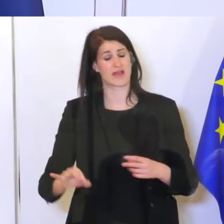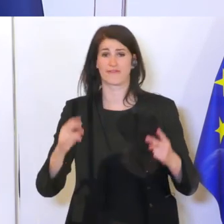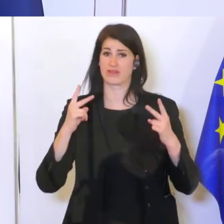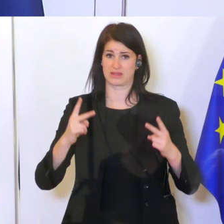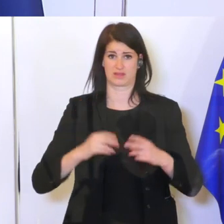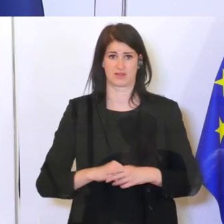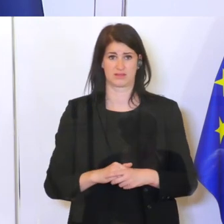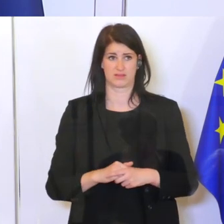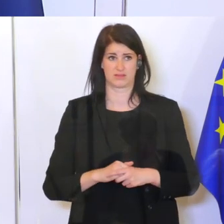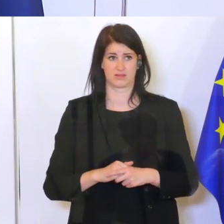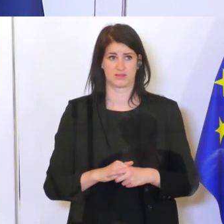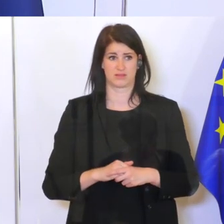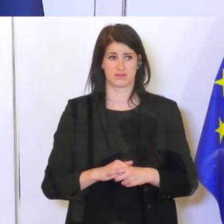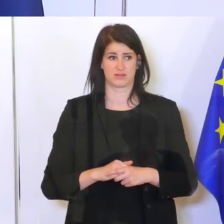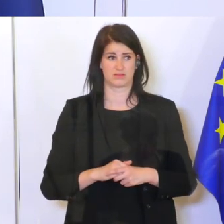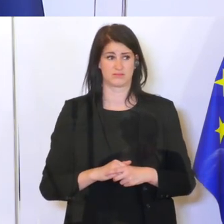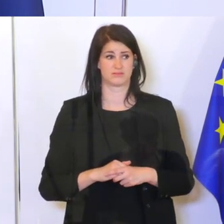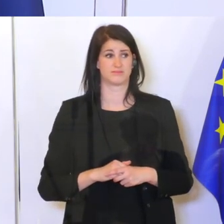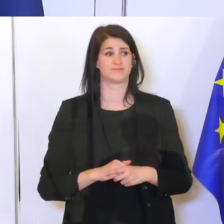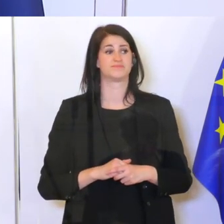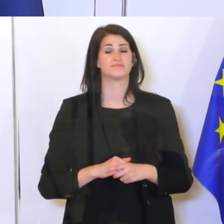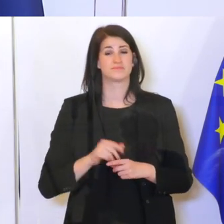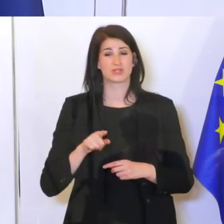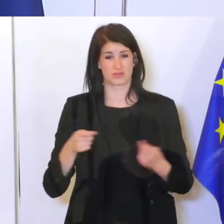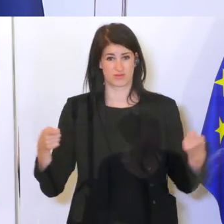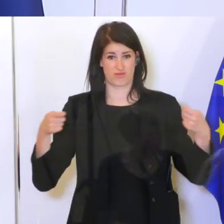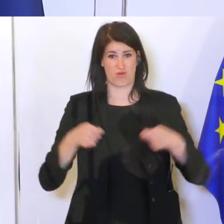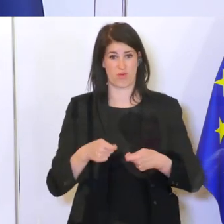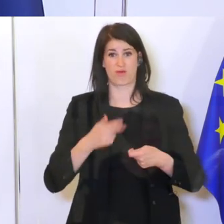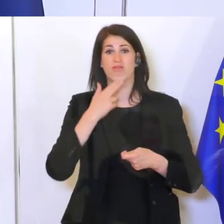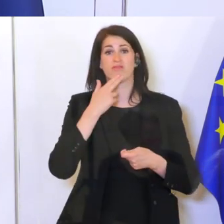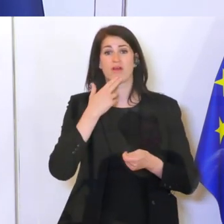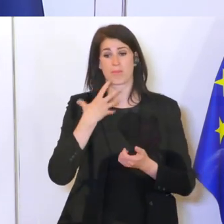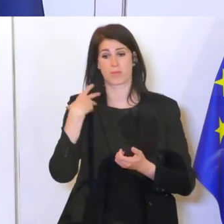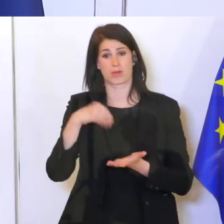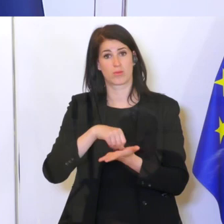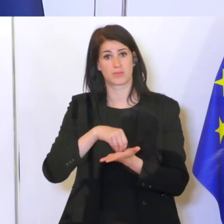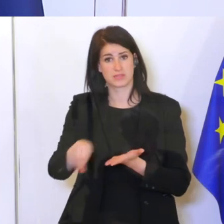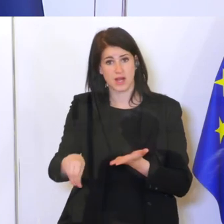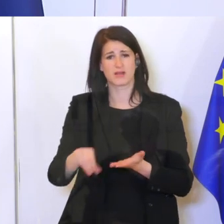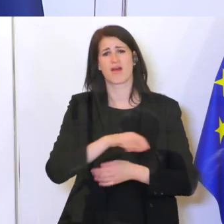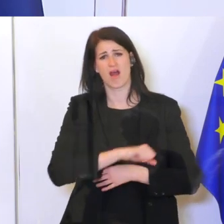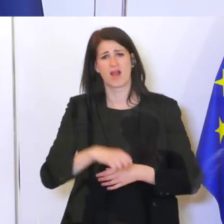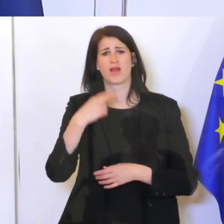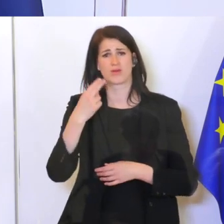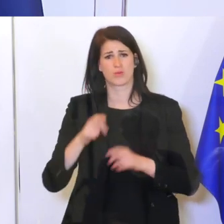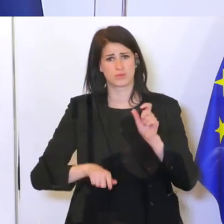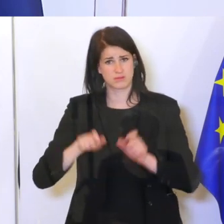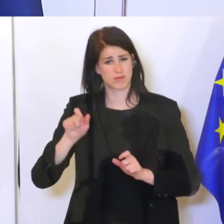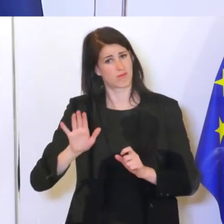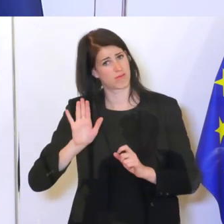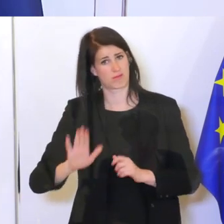notwendig. Ausgezahlt werden soll diese Finanzierung an alle Künstlerinnen und Künstler, die in ihrem